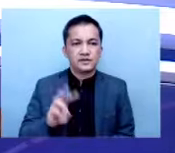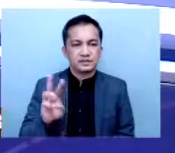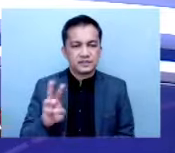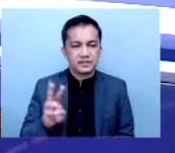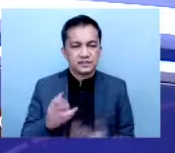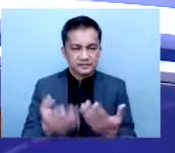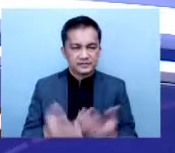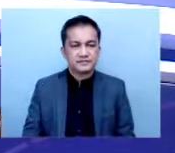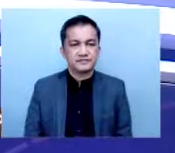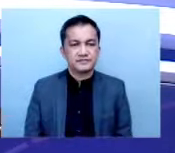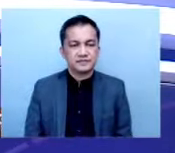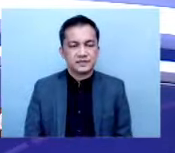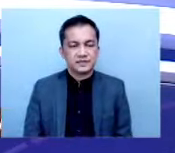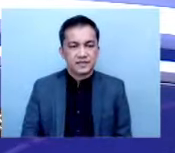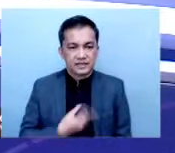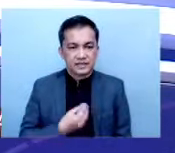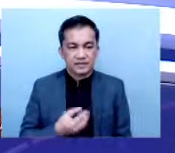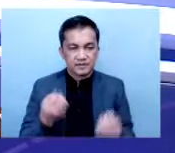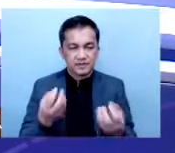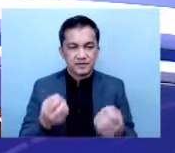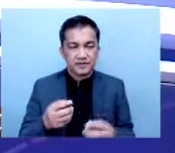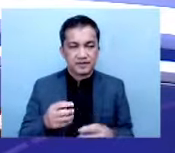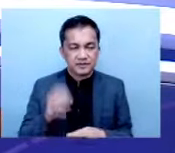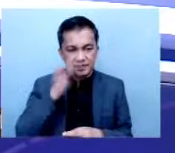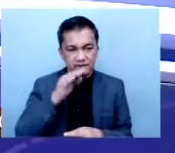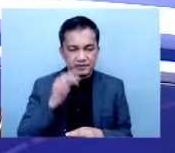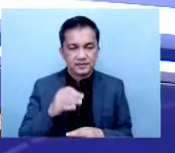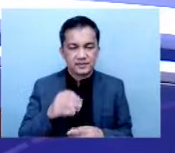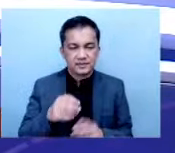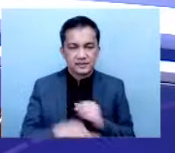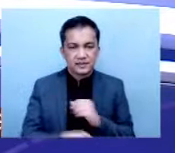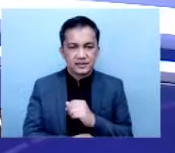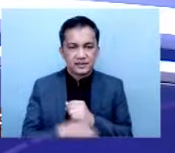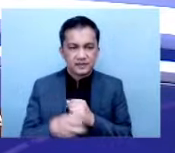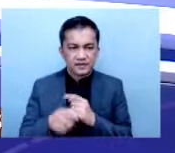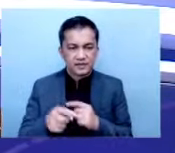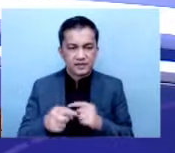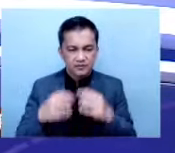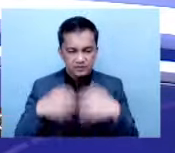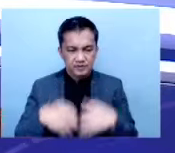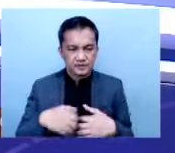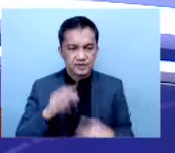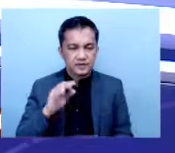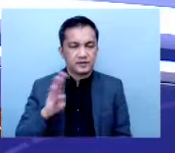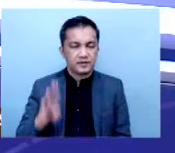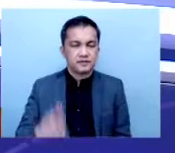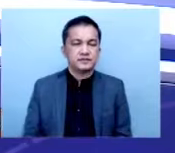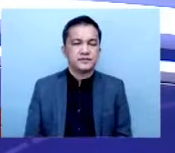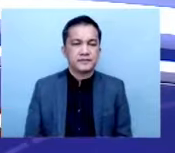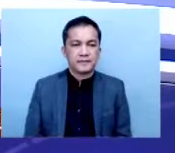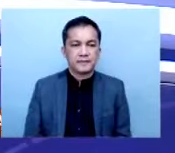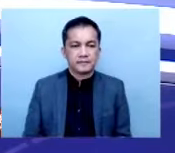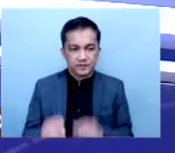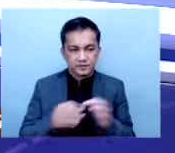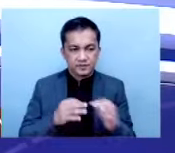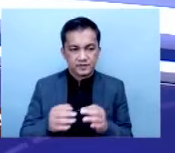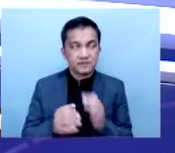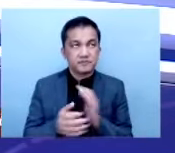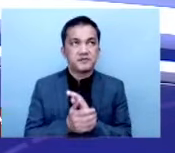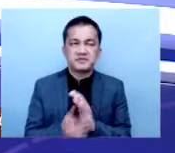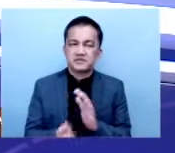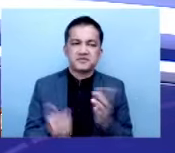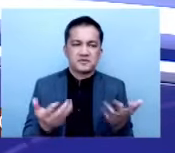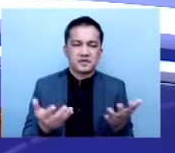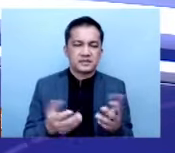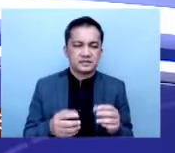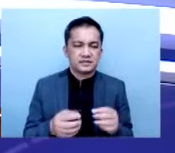Kinabahan ng maraming Pilipino dahil baka raw na-hack na sila ng biglang mag-down kagabi ang Facebook pero paliwanag ng isang eksperto Wala naman